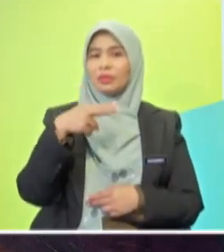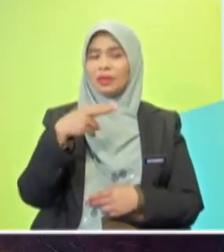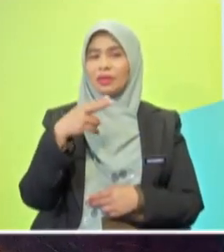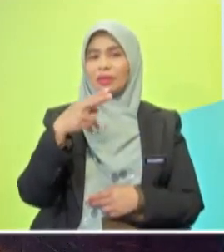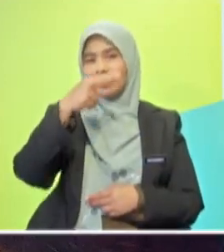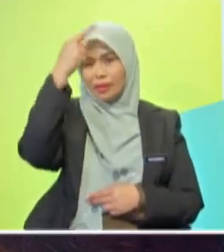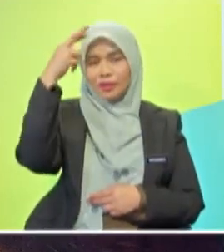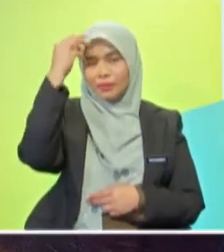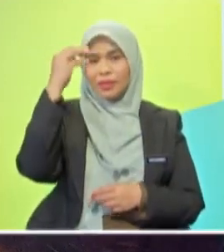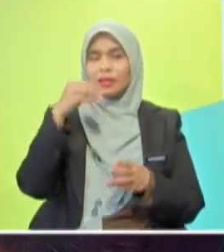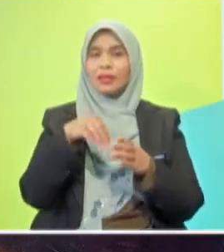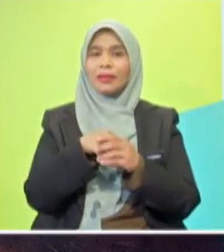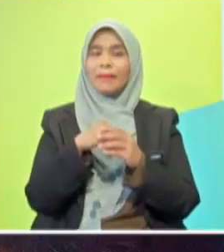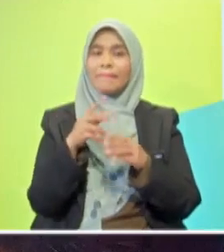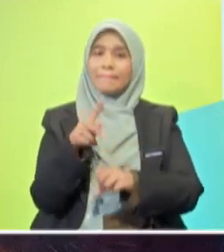Okey,